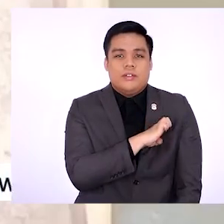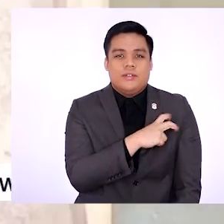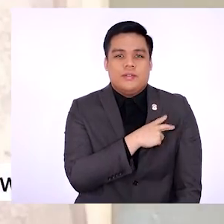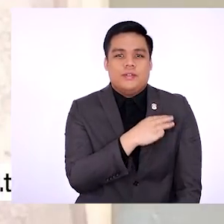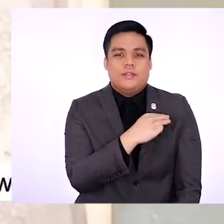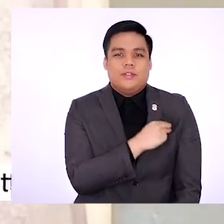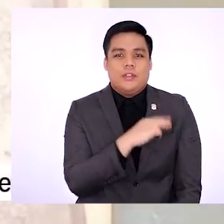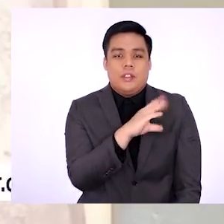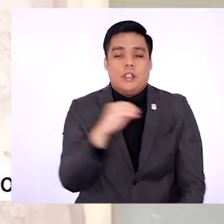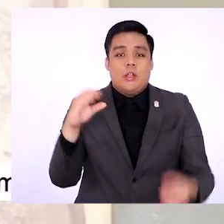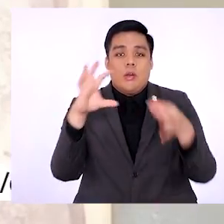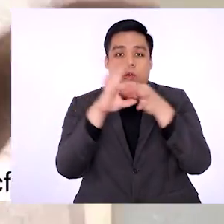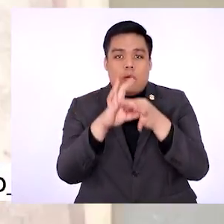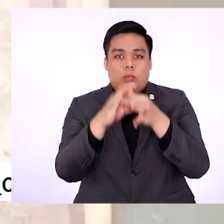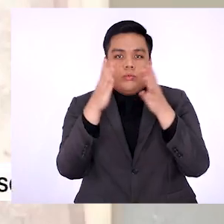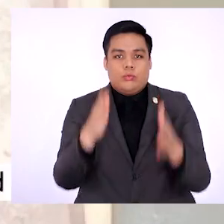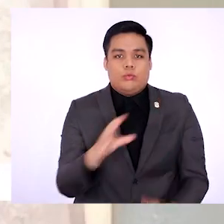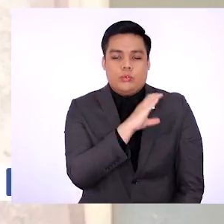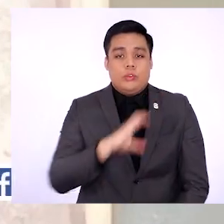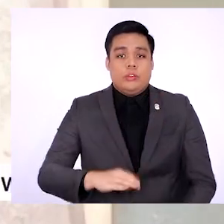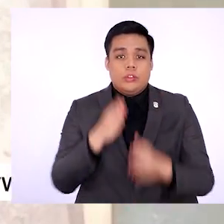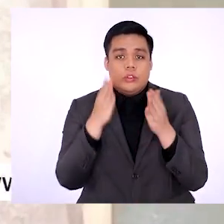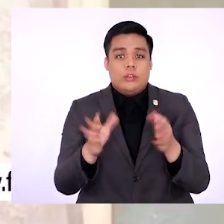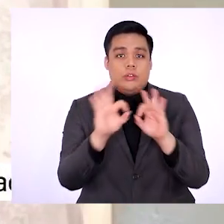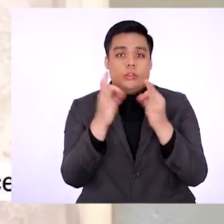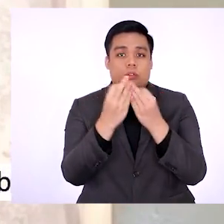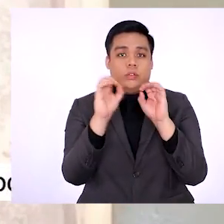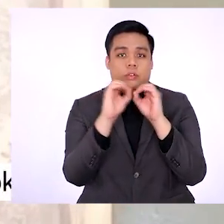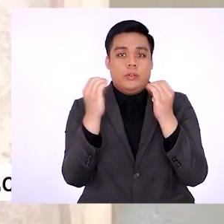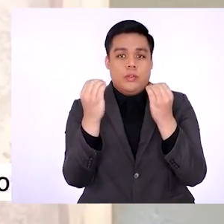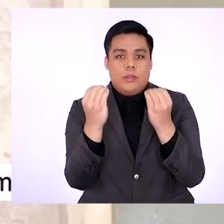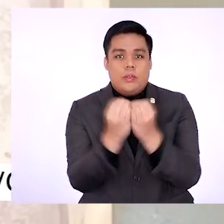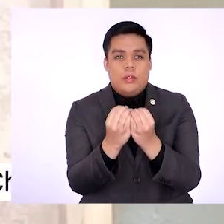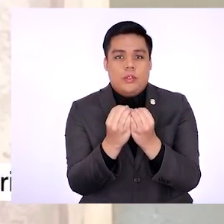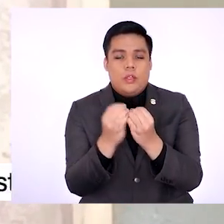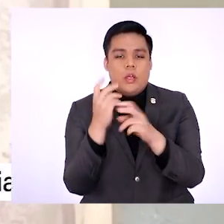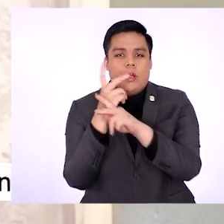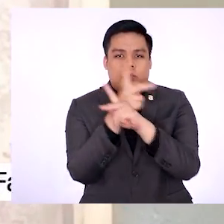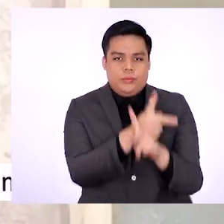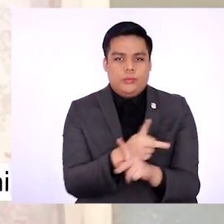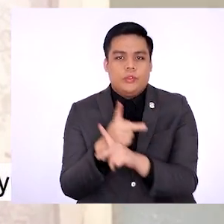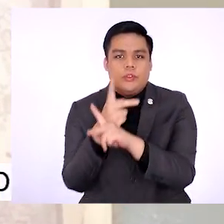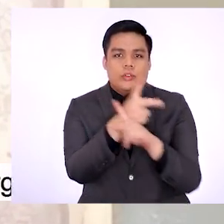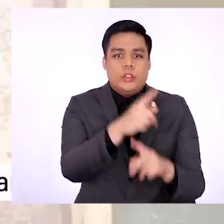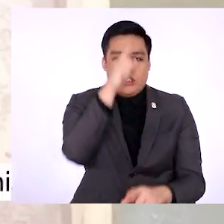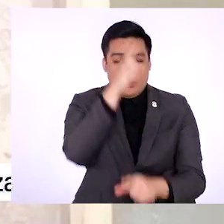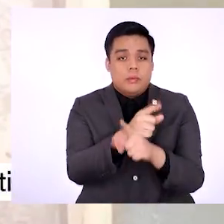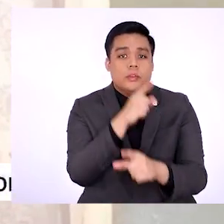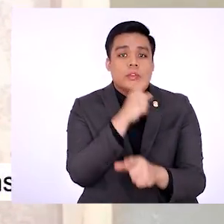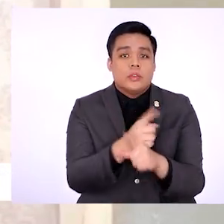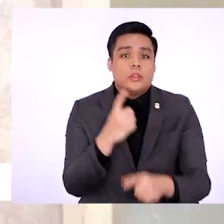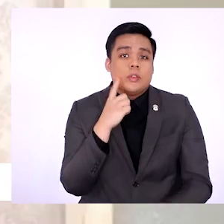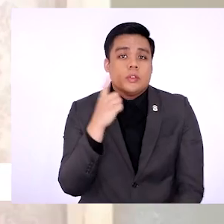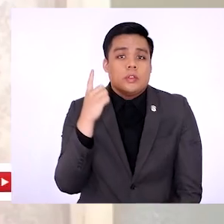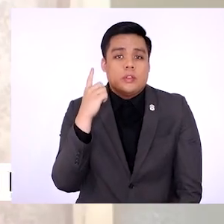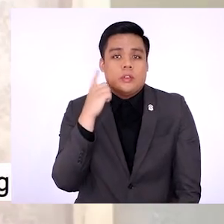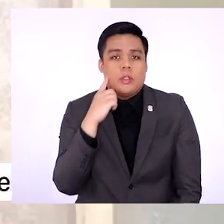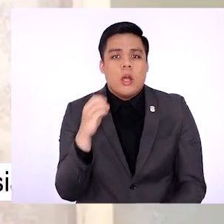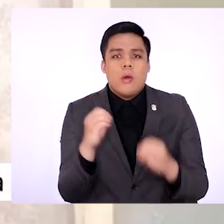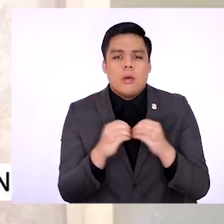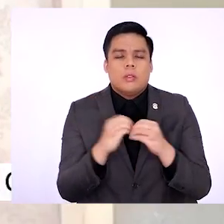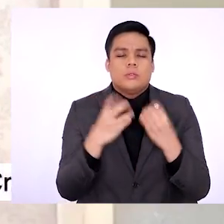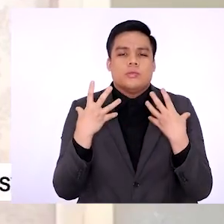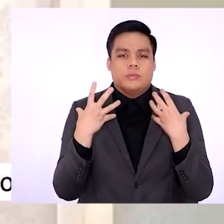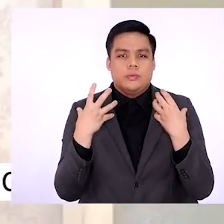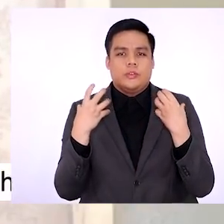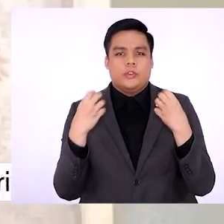Manalo, ang tagapag-ugnay ng mga kapisanang pansambahayan sa kanilang pagmamalasakit sa mga kapatid na deaf na lalong